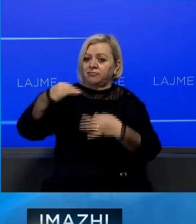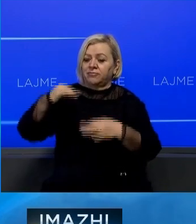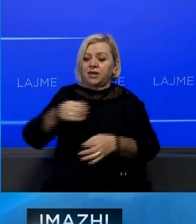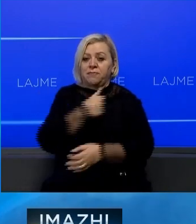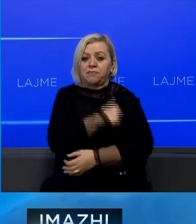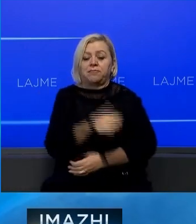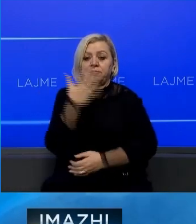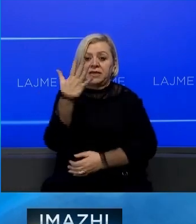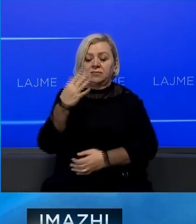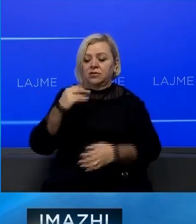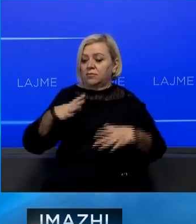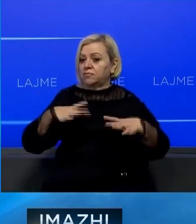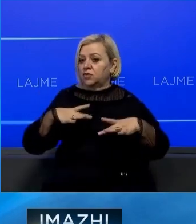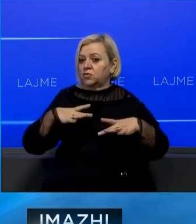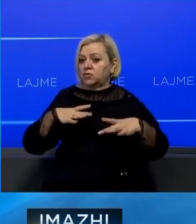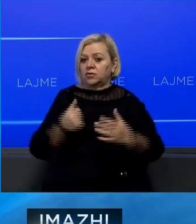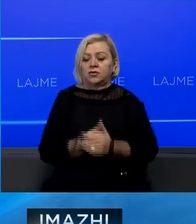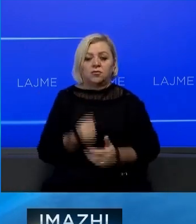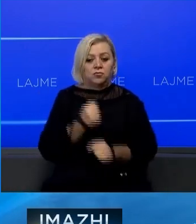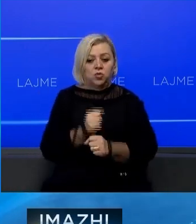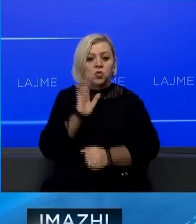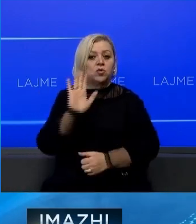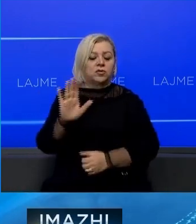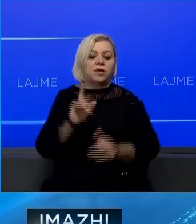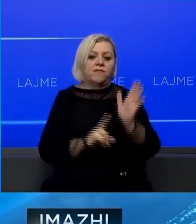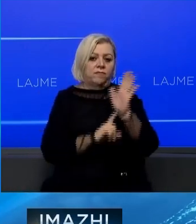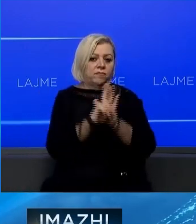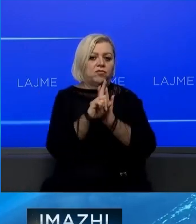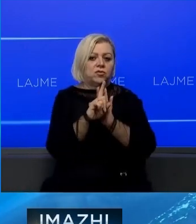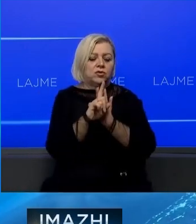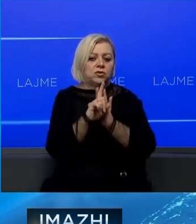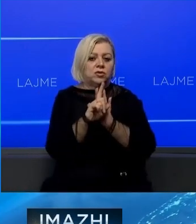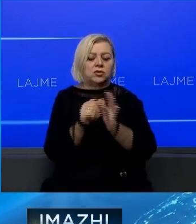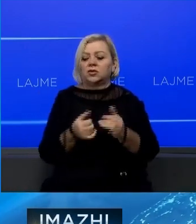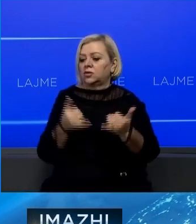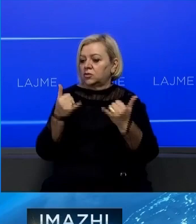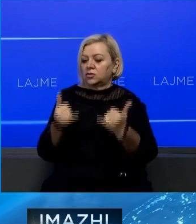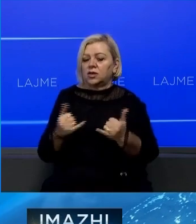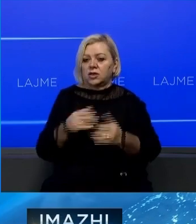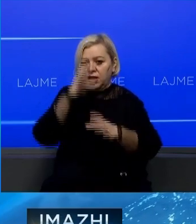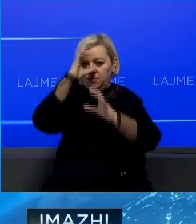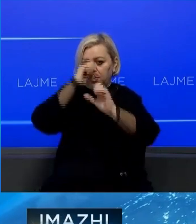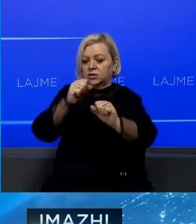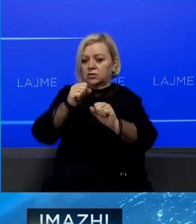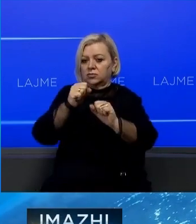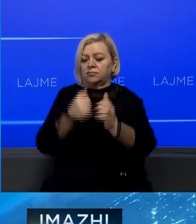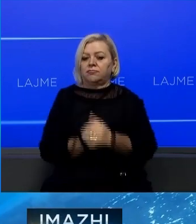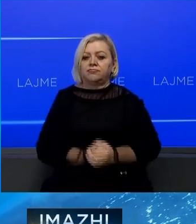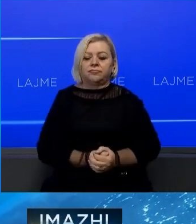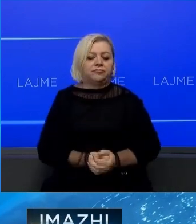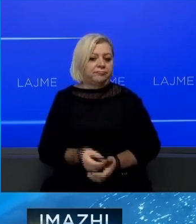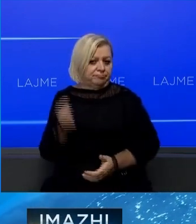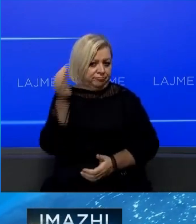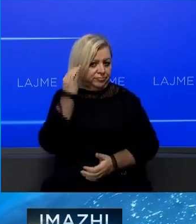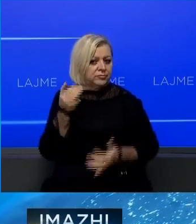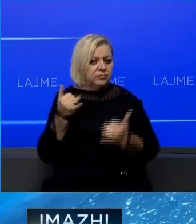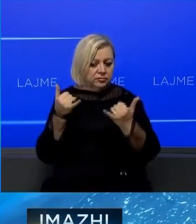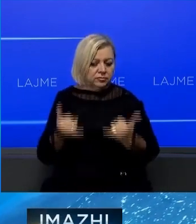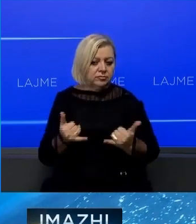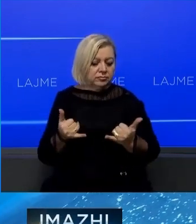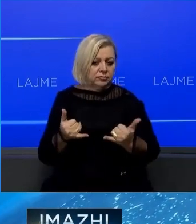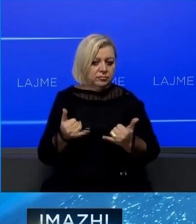5 vitësh pauzë. Një punë juaja që po vlerësohet dhe që vlerësua dhe sot nga ambasadori Davenport, të cilin do ta dëgjojmë tani